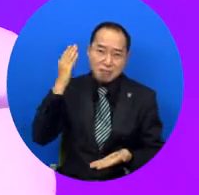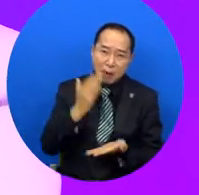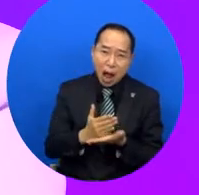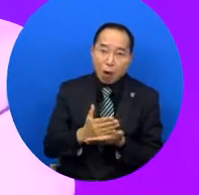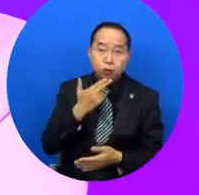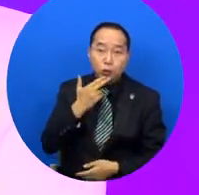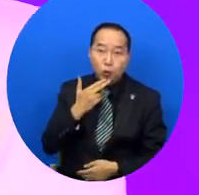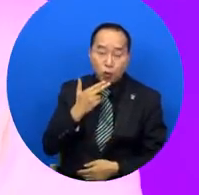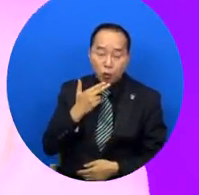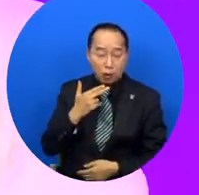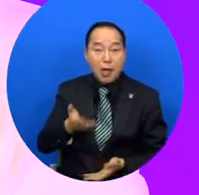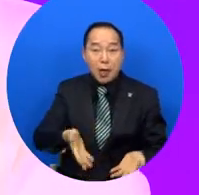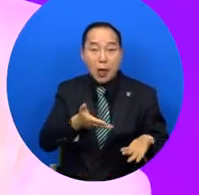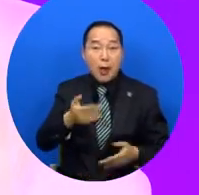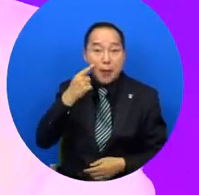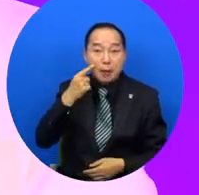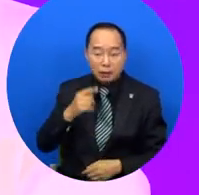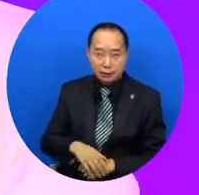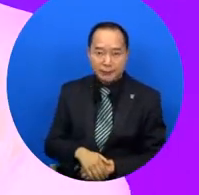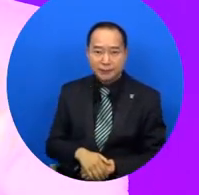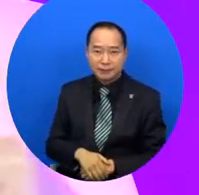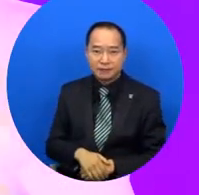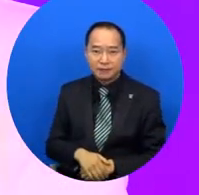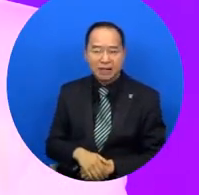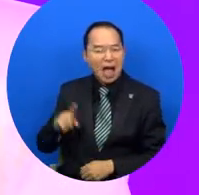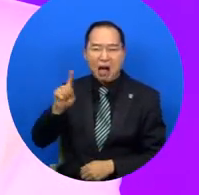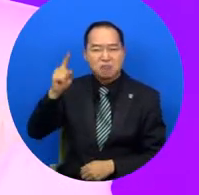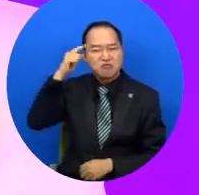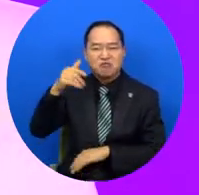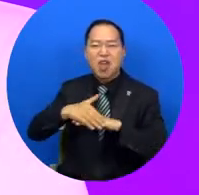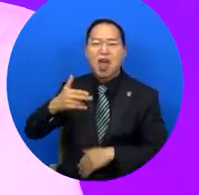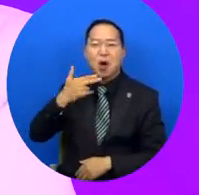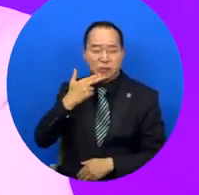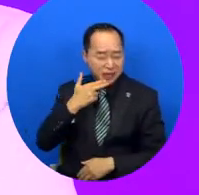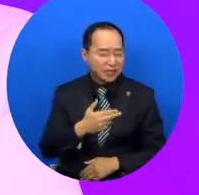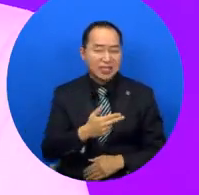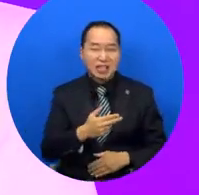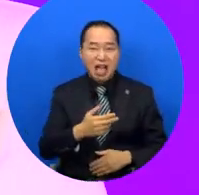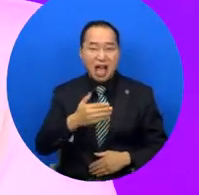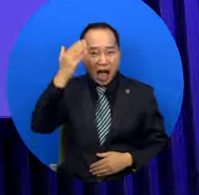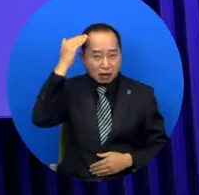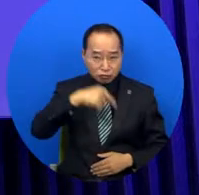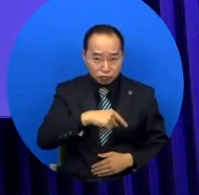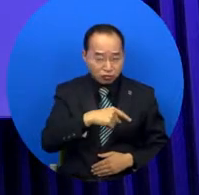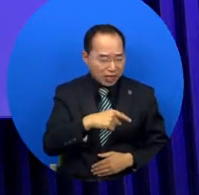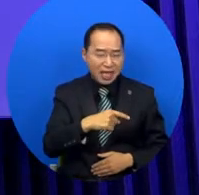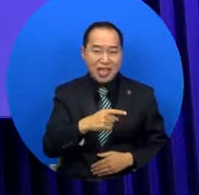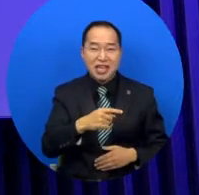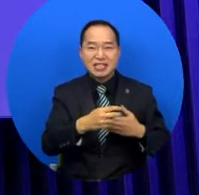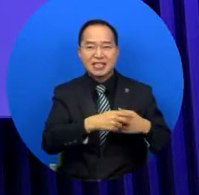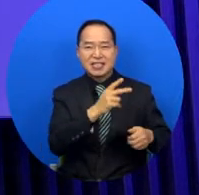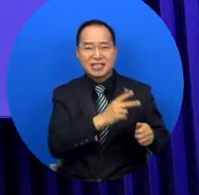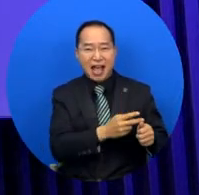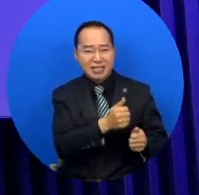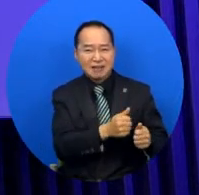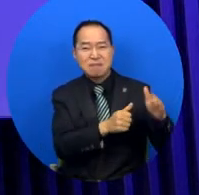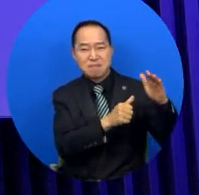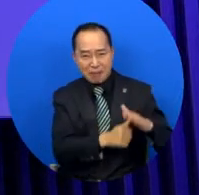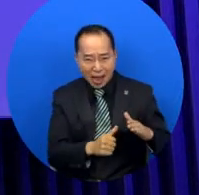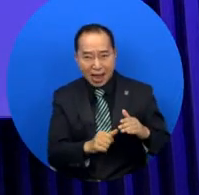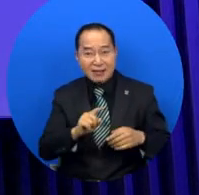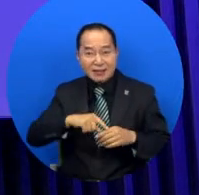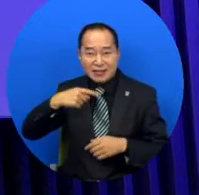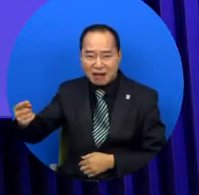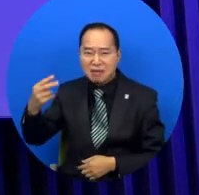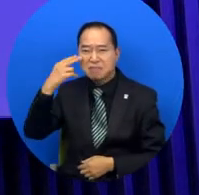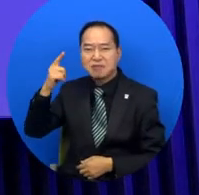않으셨어요. 항상. 그래서 아무 별 계획 없이 정말 이걸 맨땅에 헤딩이라 하죠. 떨어진 거 나서 얼마 안 있어서 미국 비행기를